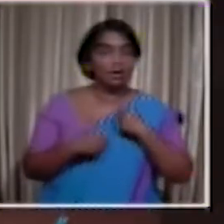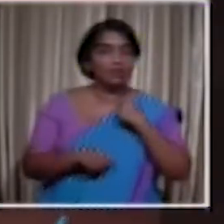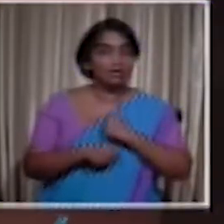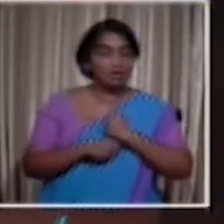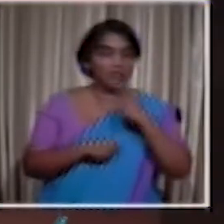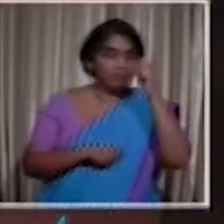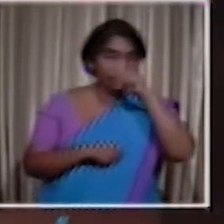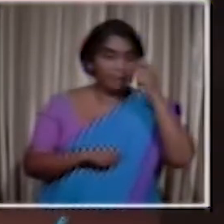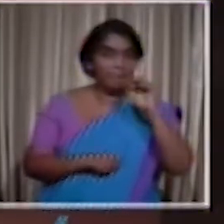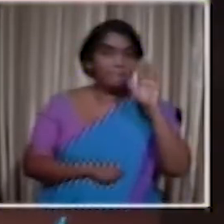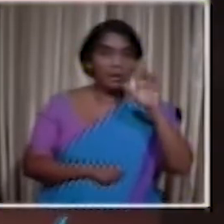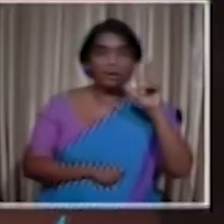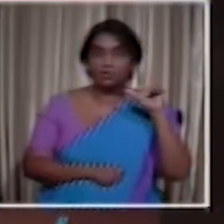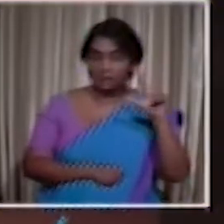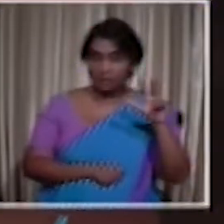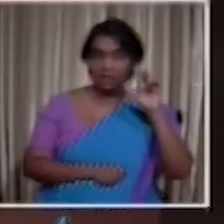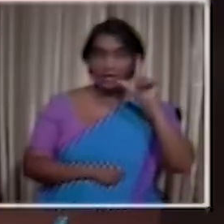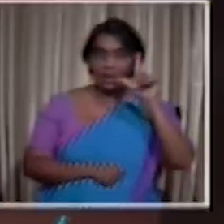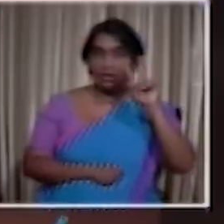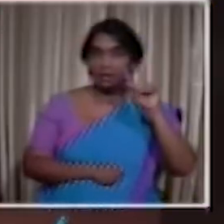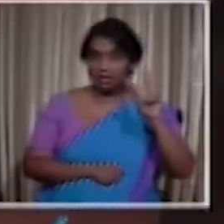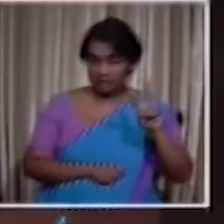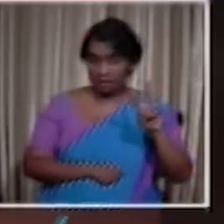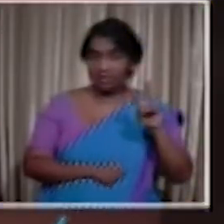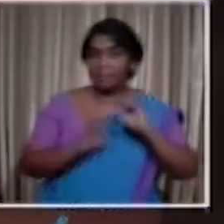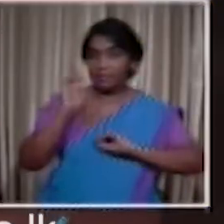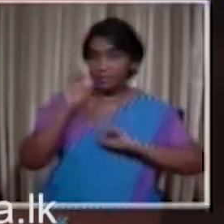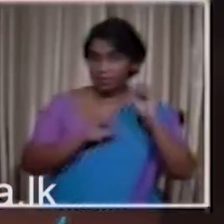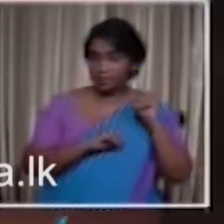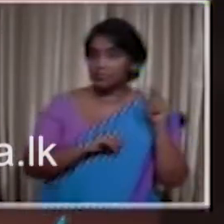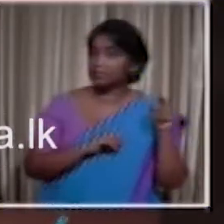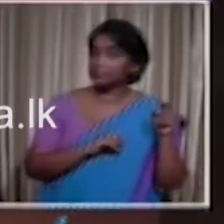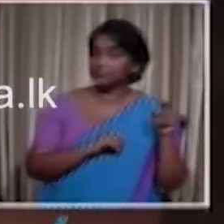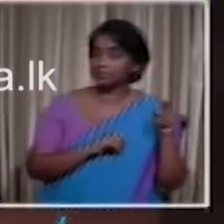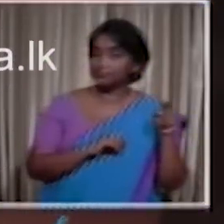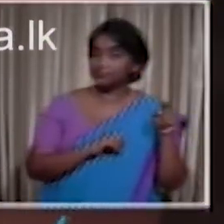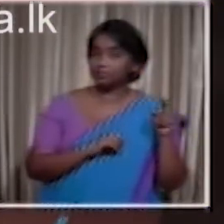වැටුප් 58යි 72යි අපේ